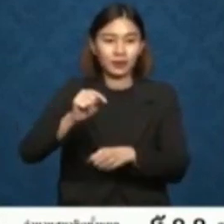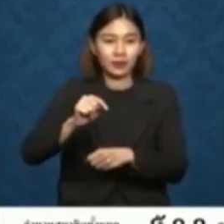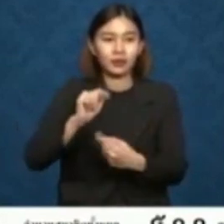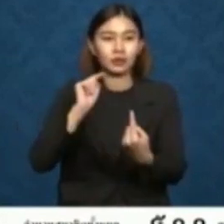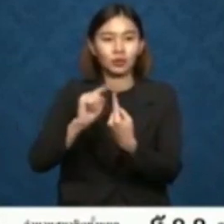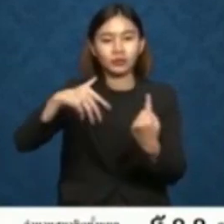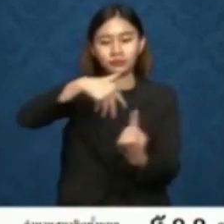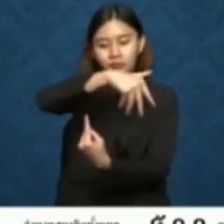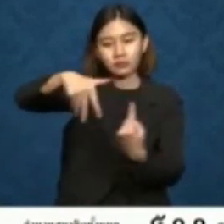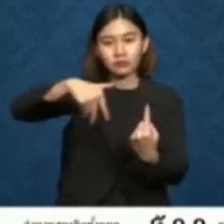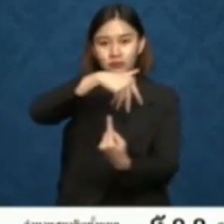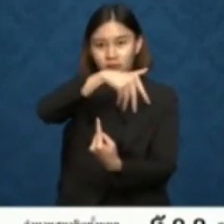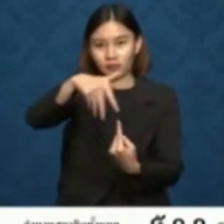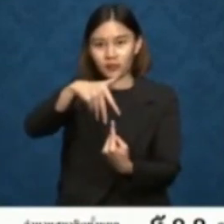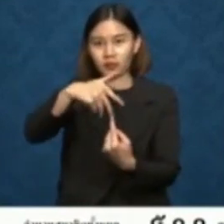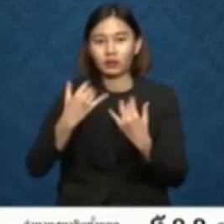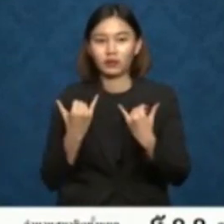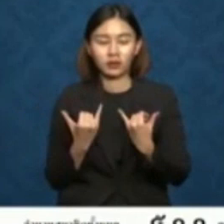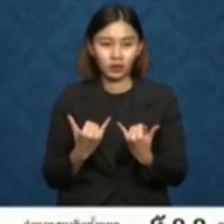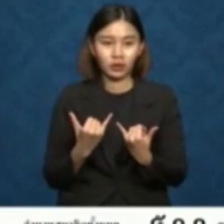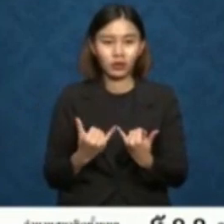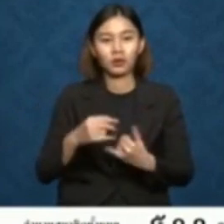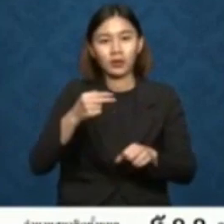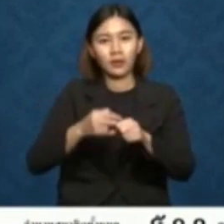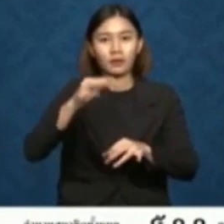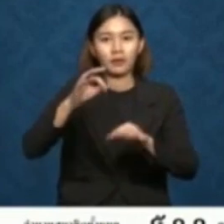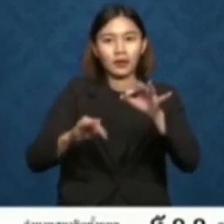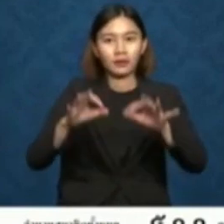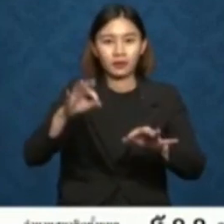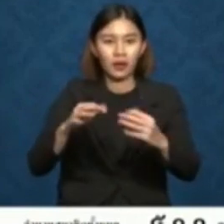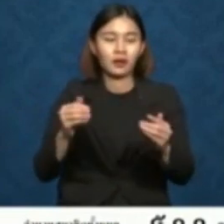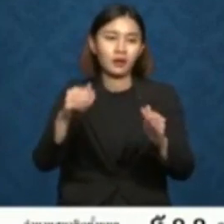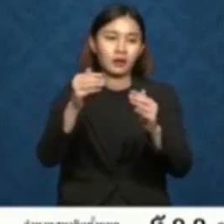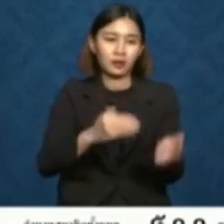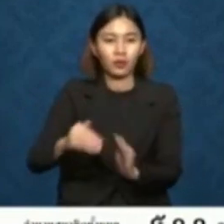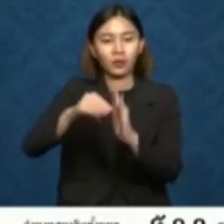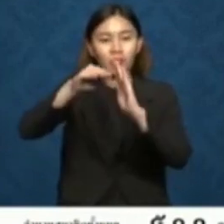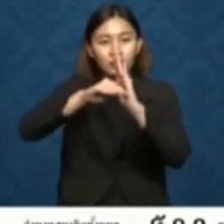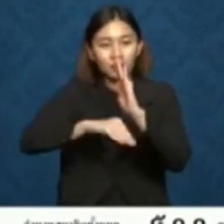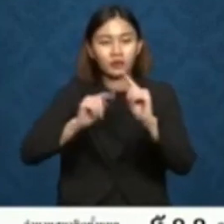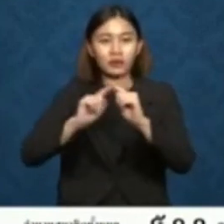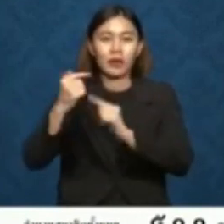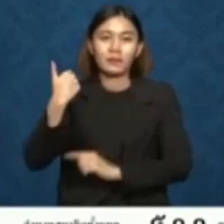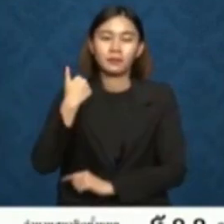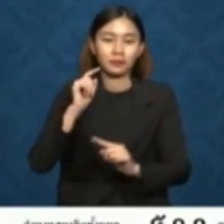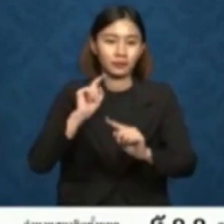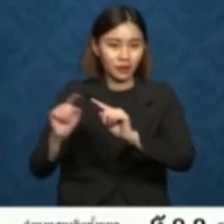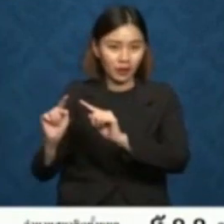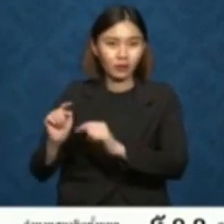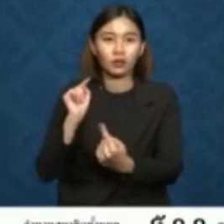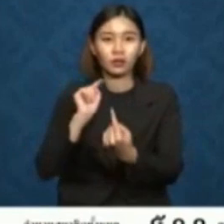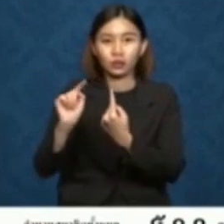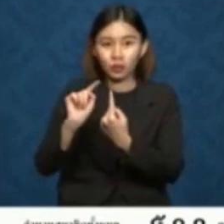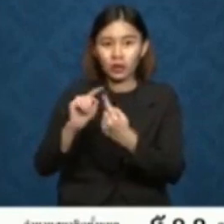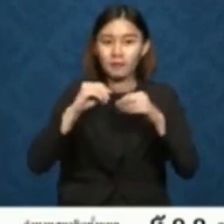ทของน้ำมันครับและสภาพแวดล้อมนะครับที่เป็นอยู่ในขณะการรั่วไหล ะครับกระบวนการต่างๆที่เกิดขึ้นครับมี